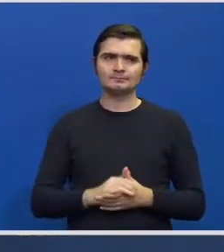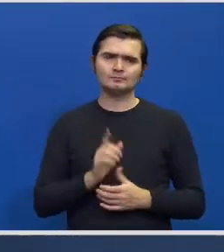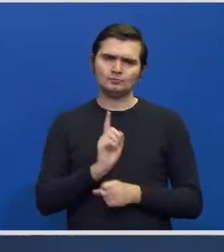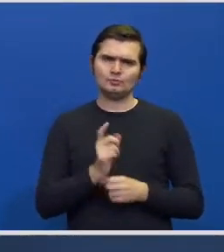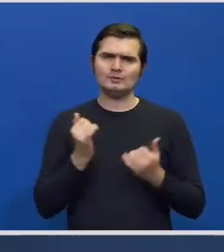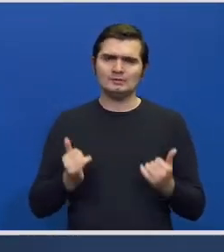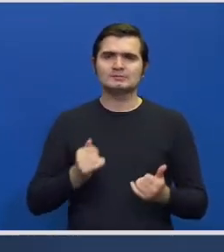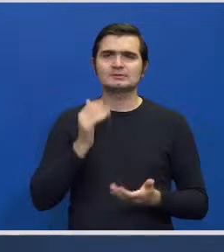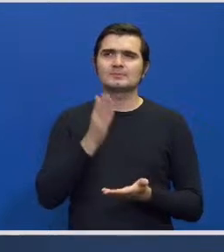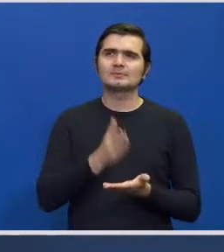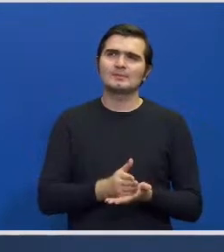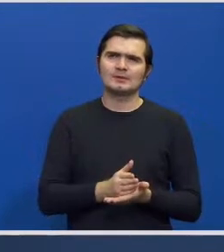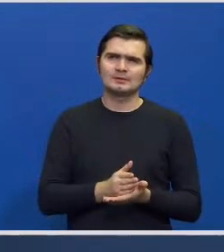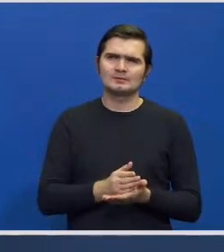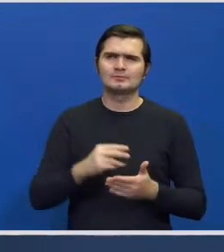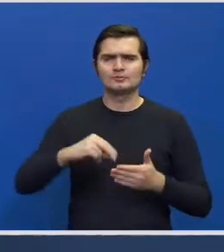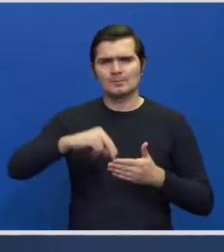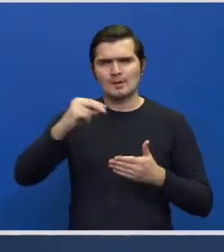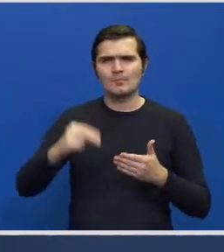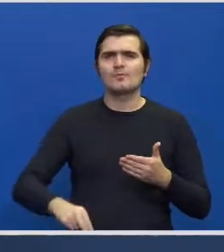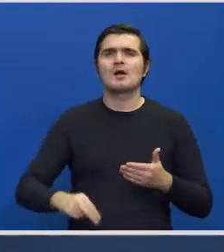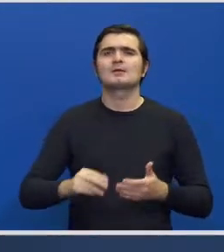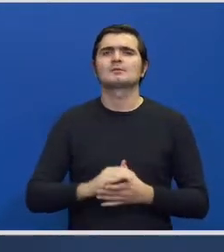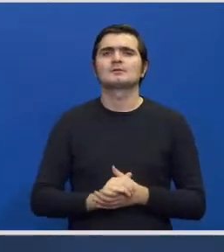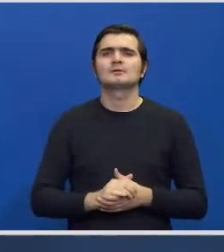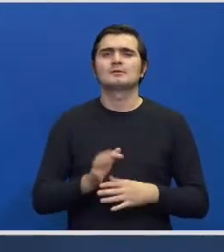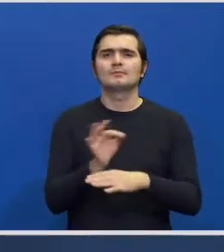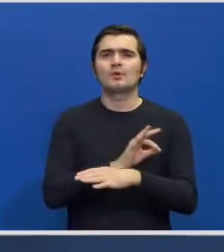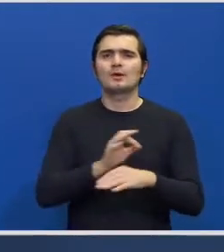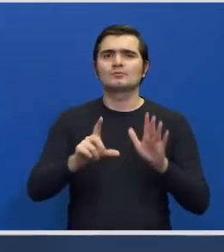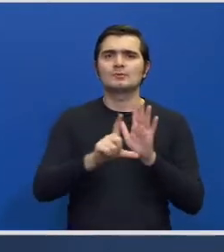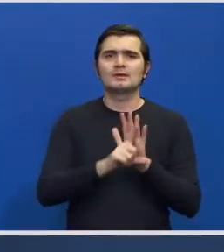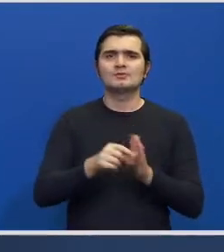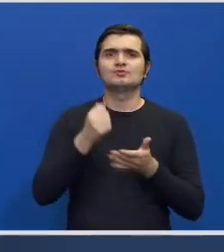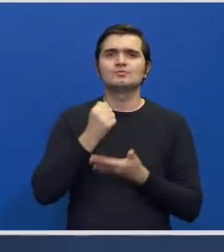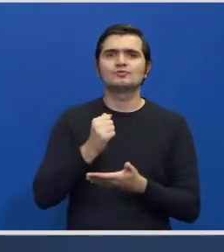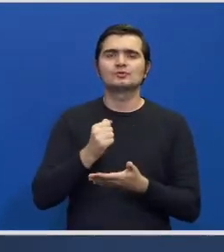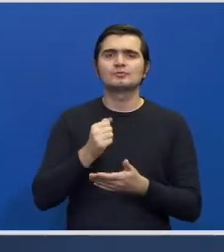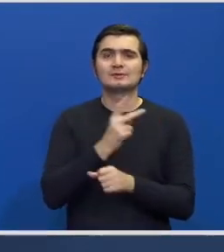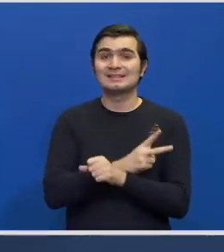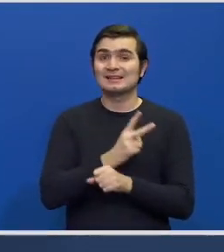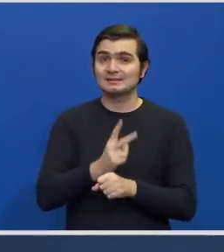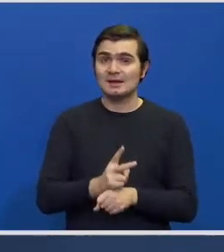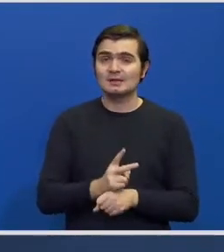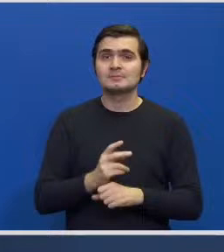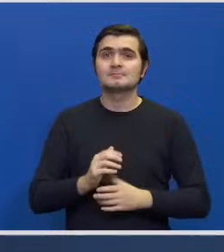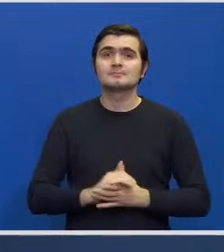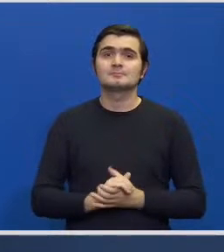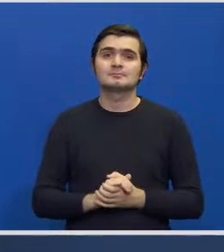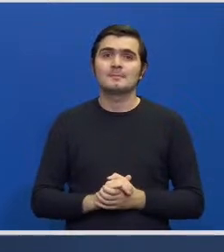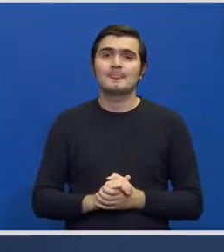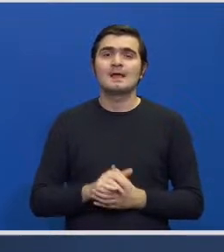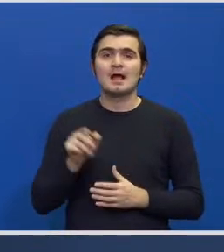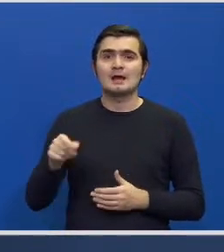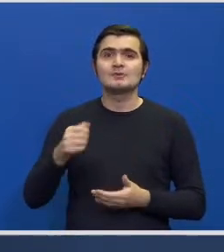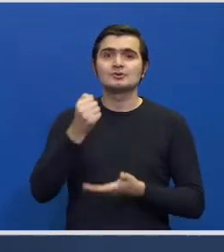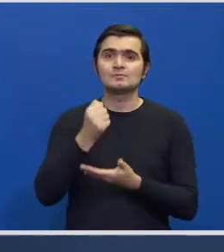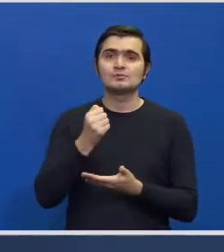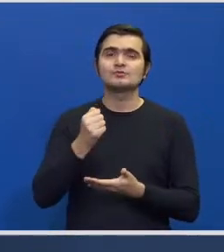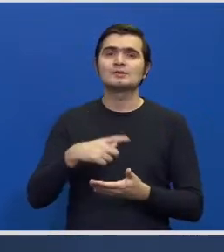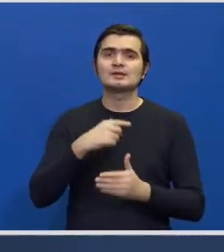40 de miliarde de lei. Tot astăzi am stabilit și am aprobat și proiectul legii bugetului de